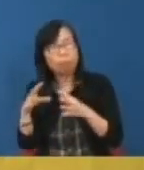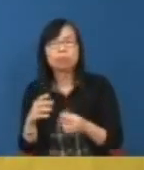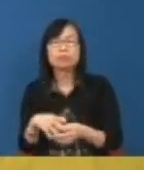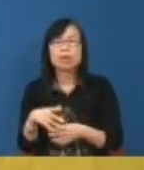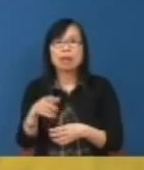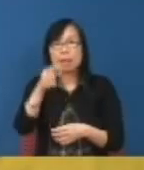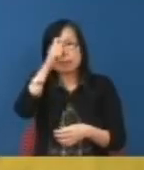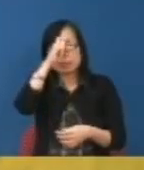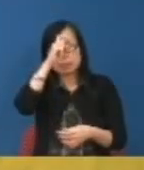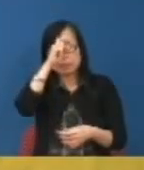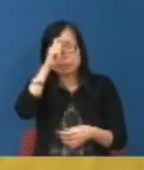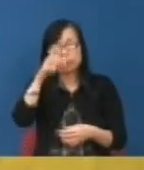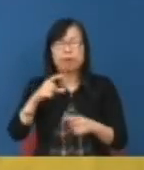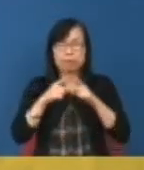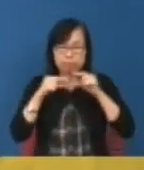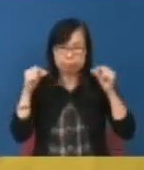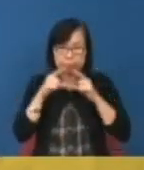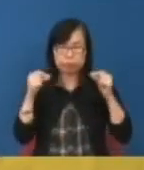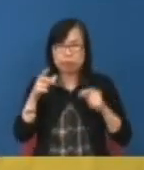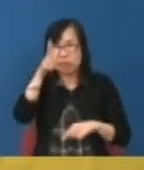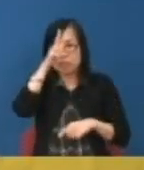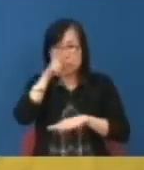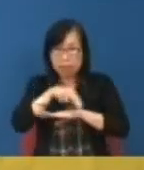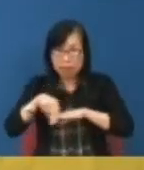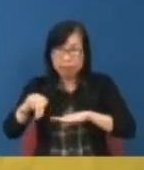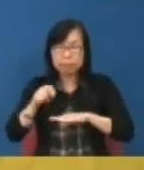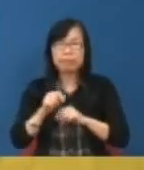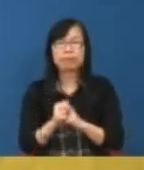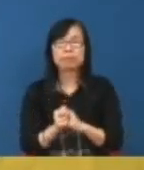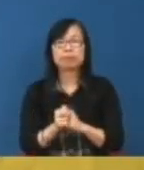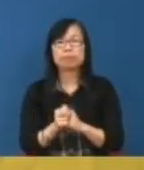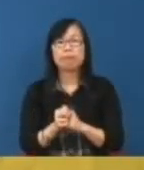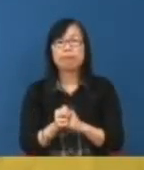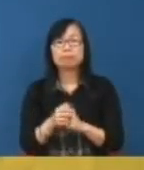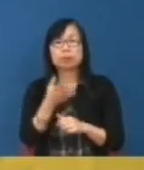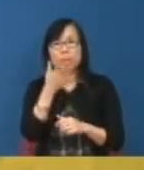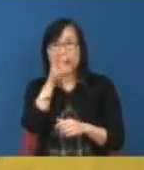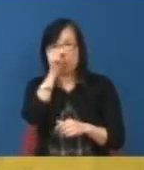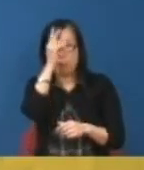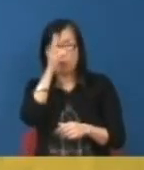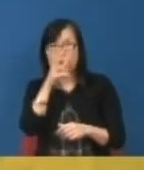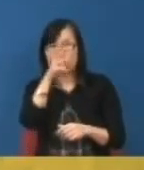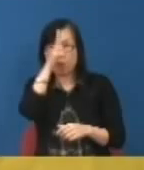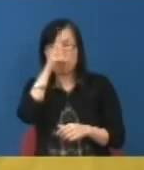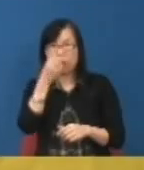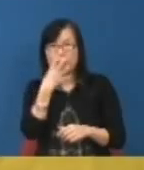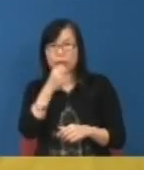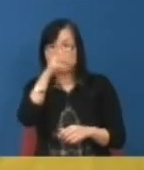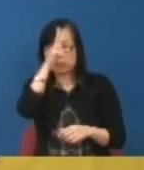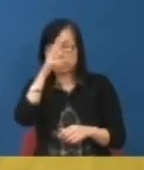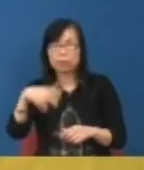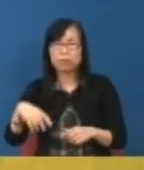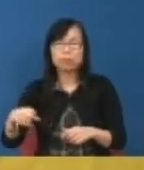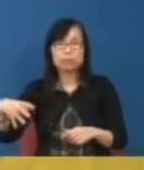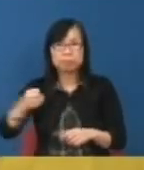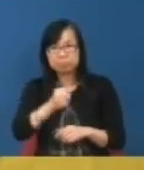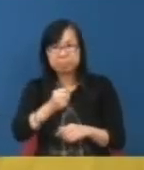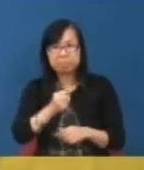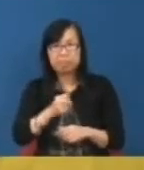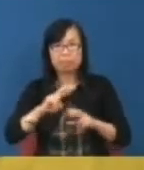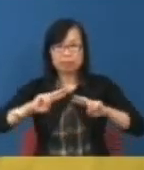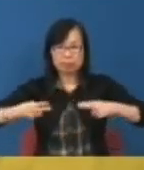個曾蔭權施政啊，或者為呢一個即係香港特區施政呢十年以嚟嗰個即係發展咧，可以